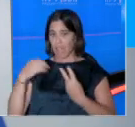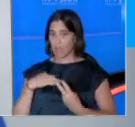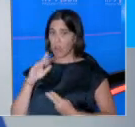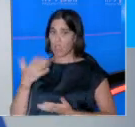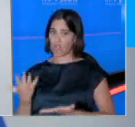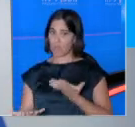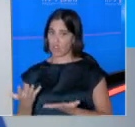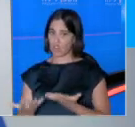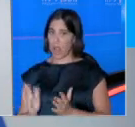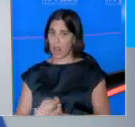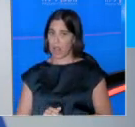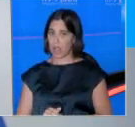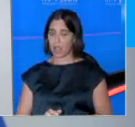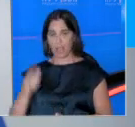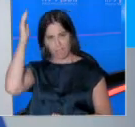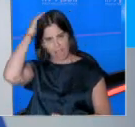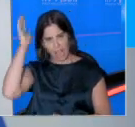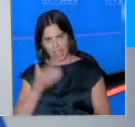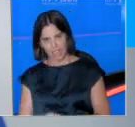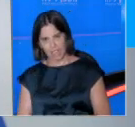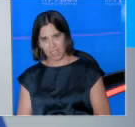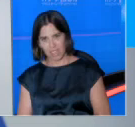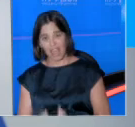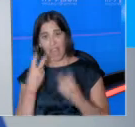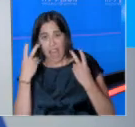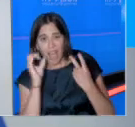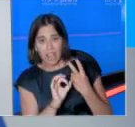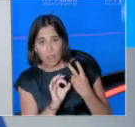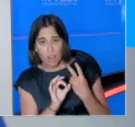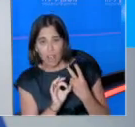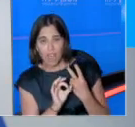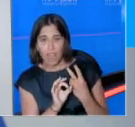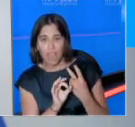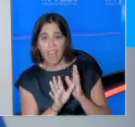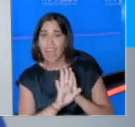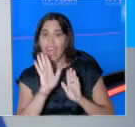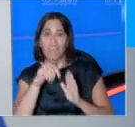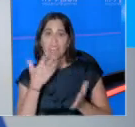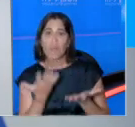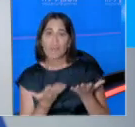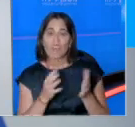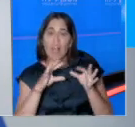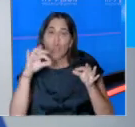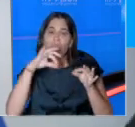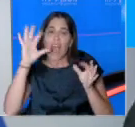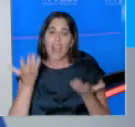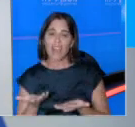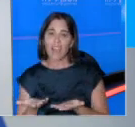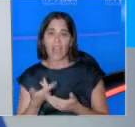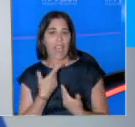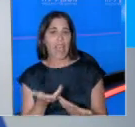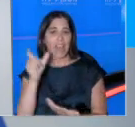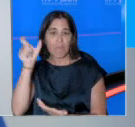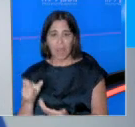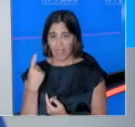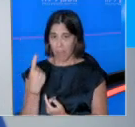משקל. נפתלי, לערכים שלך, אין אפילו משקל נוצה. אין אדם